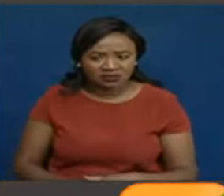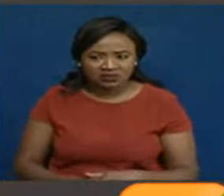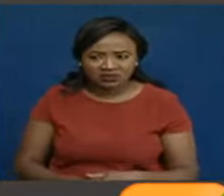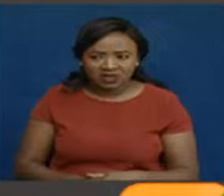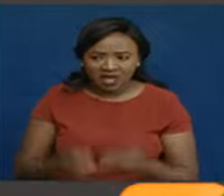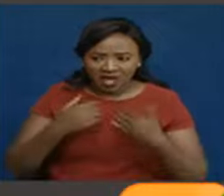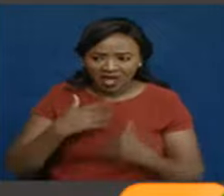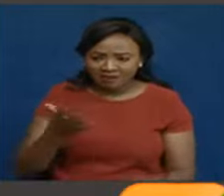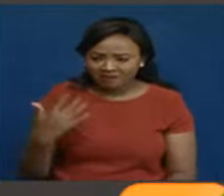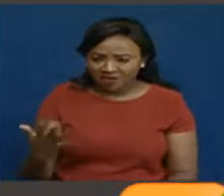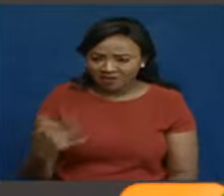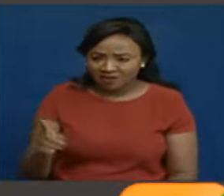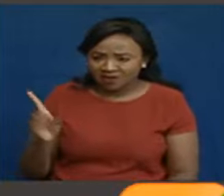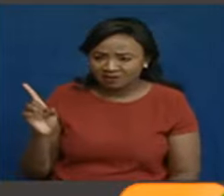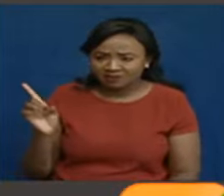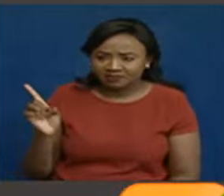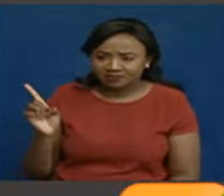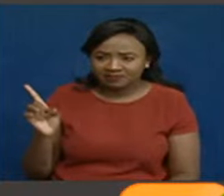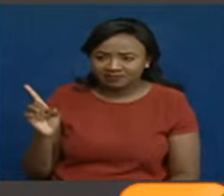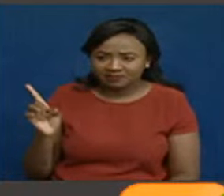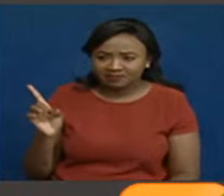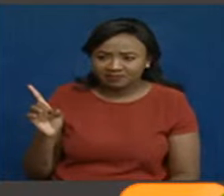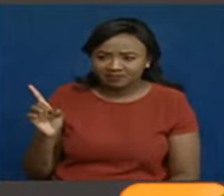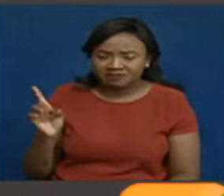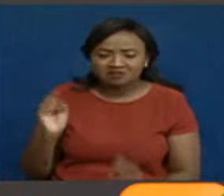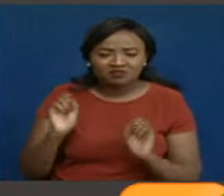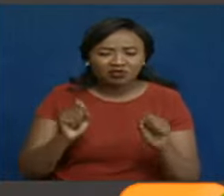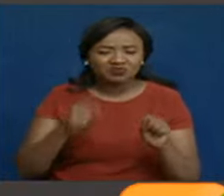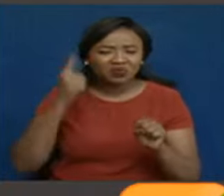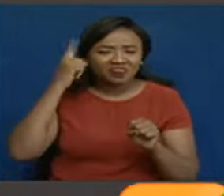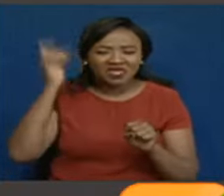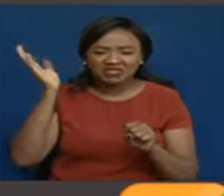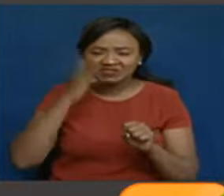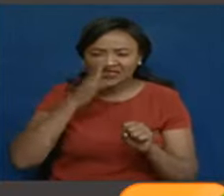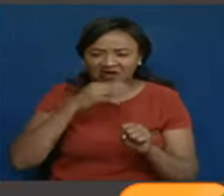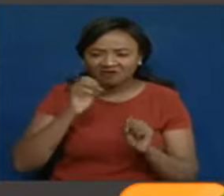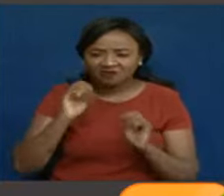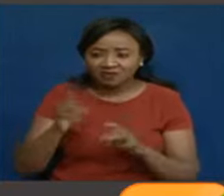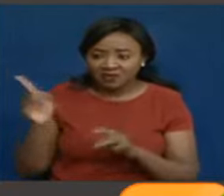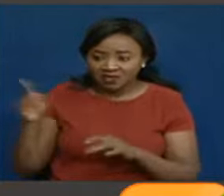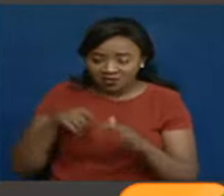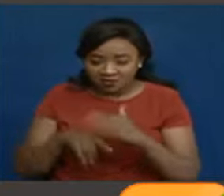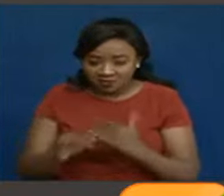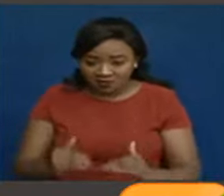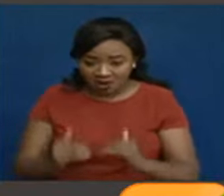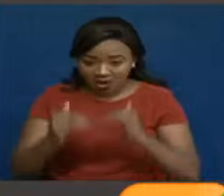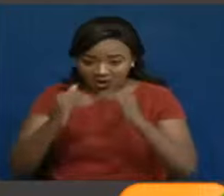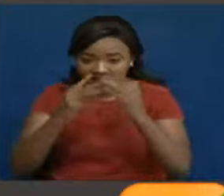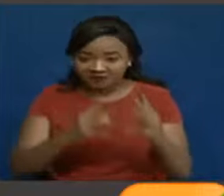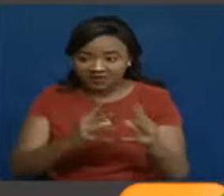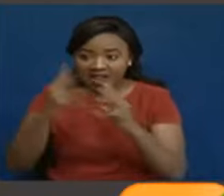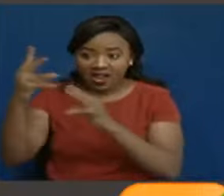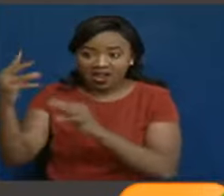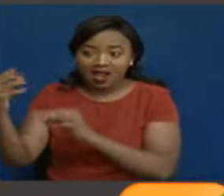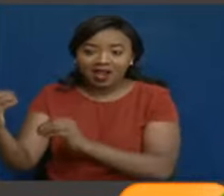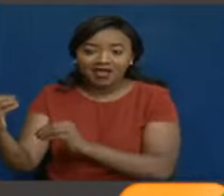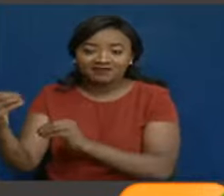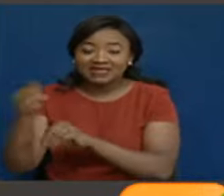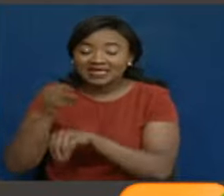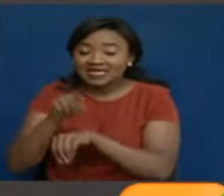amebeba karatasi zilizofungwa kama mzigo. Alielekea na kuingia kwenye lifti na kuondoka. Hiyo ilikuwa ni